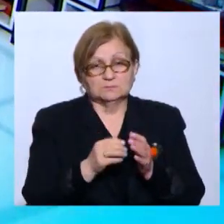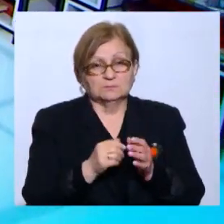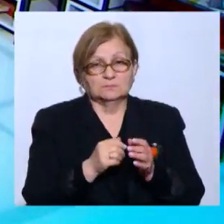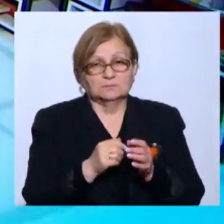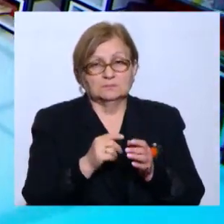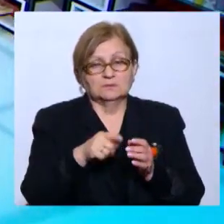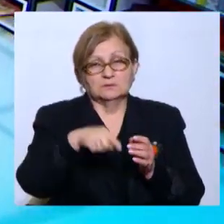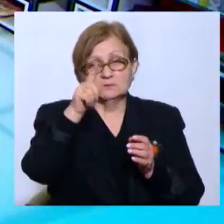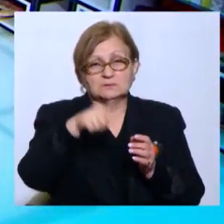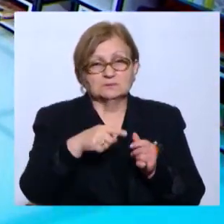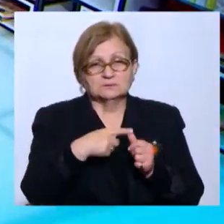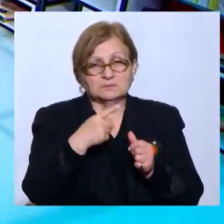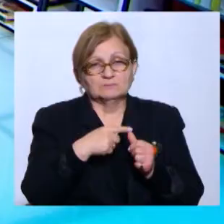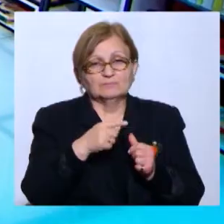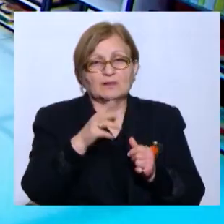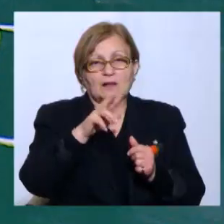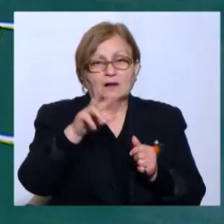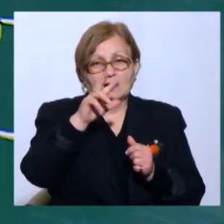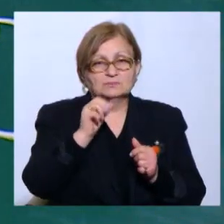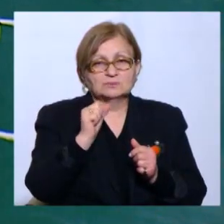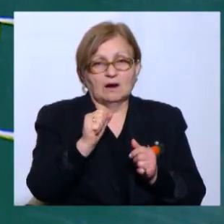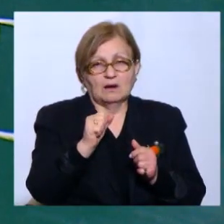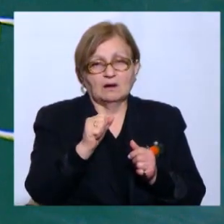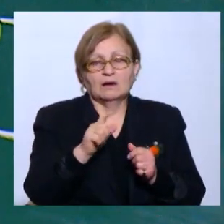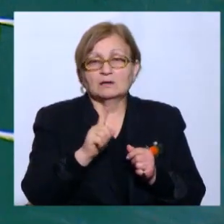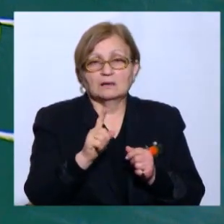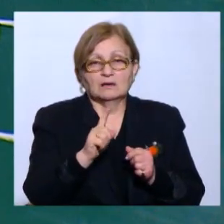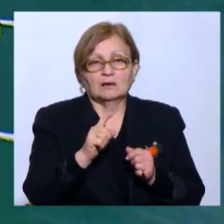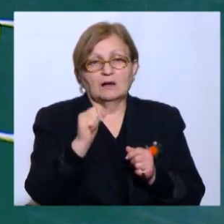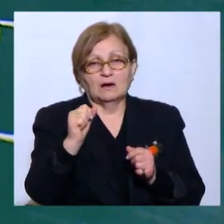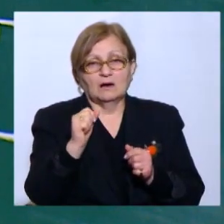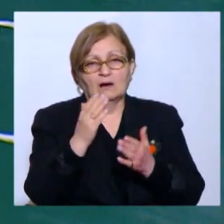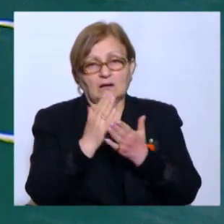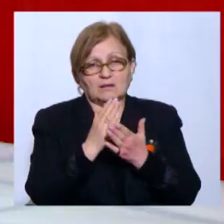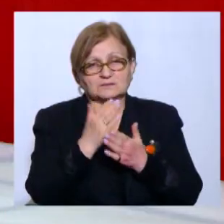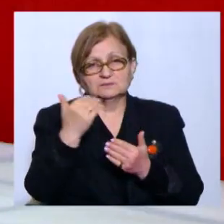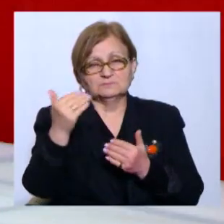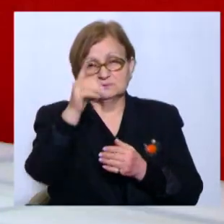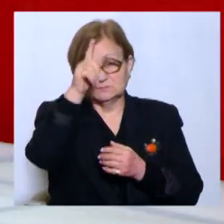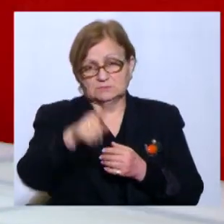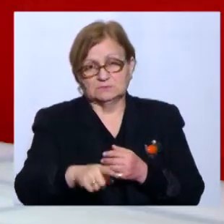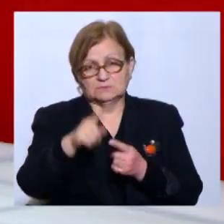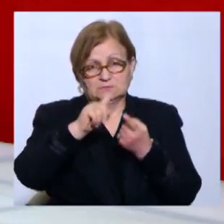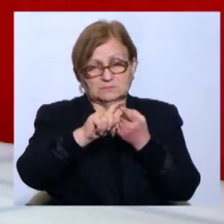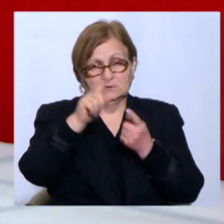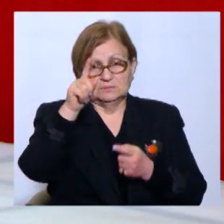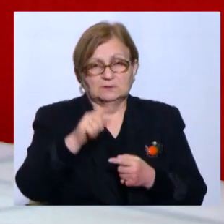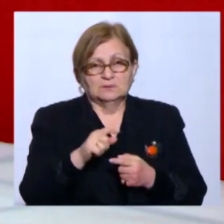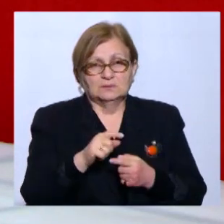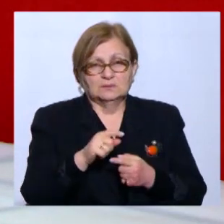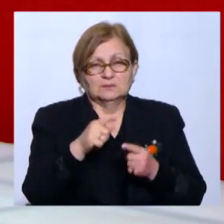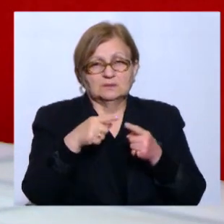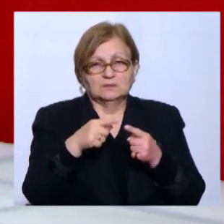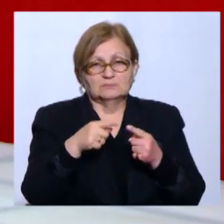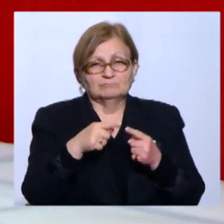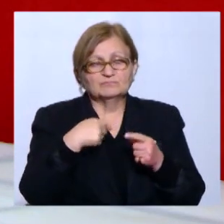ამ სიმაღლეს დავარქვათ ha, რამე თუ a გვერდზე არის დაშვებული, რადგან ეს არის კუთხე